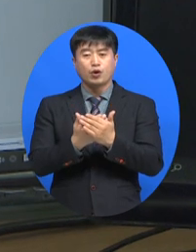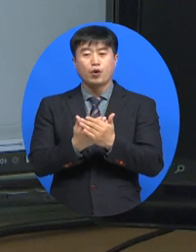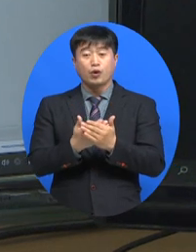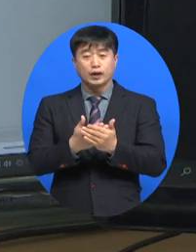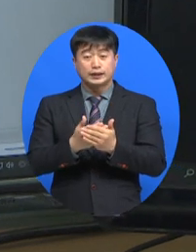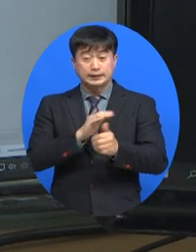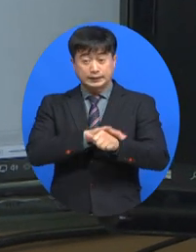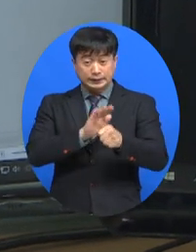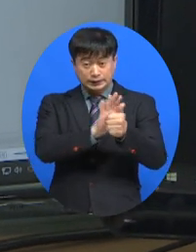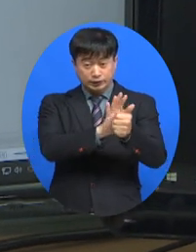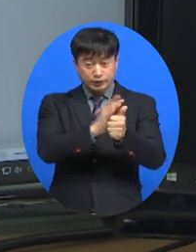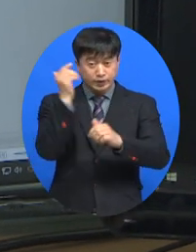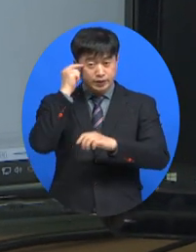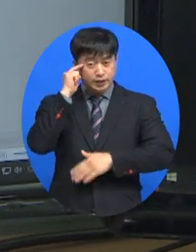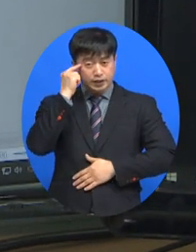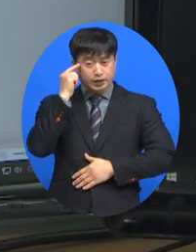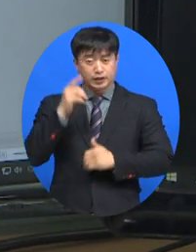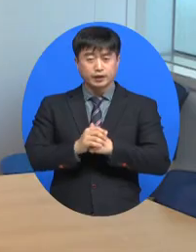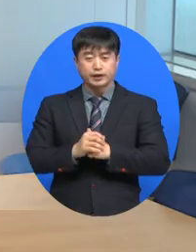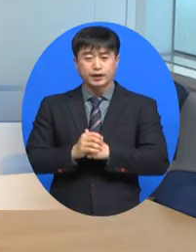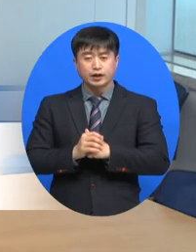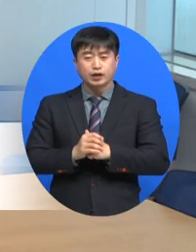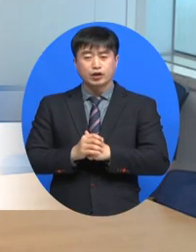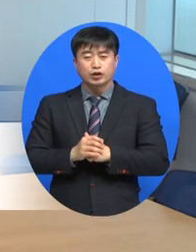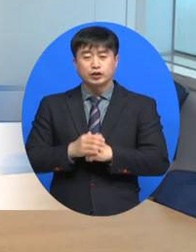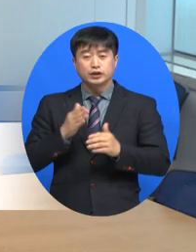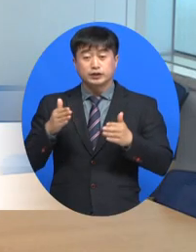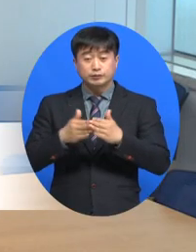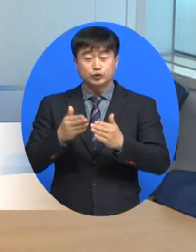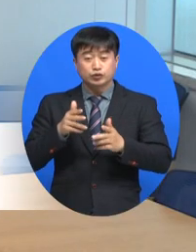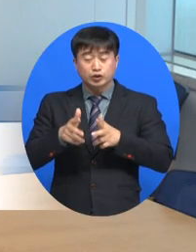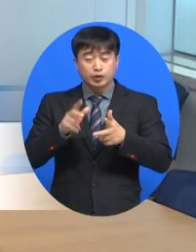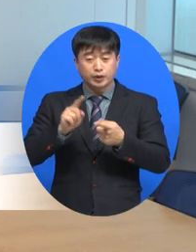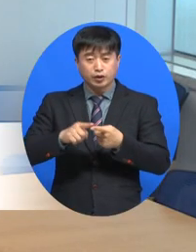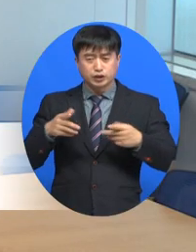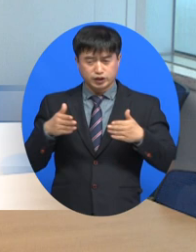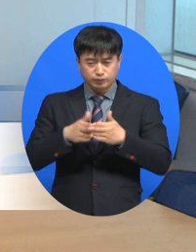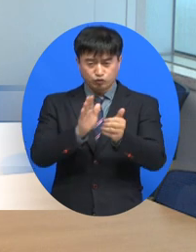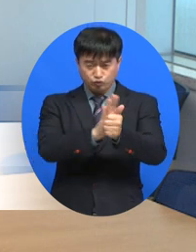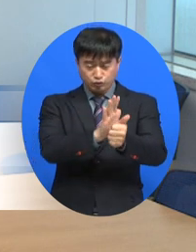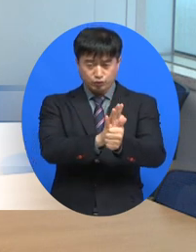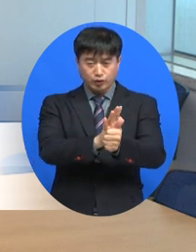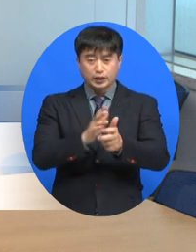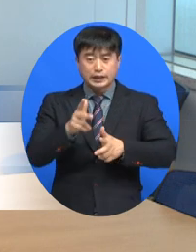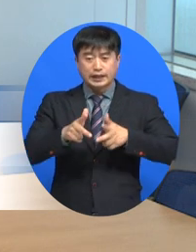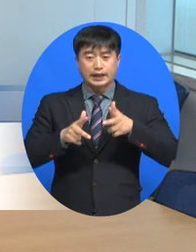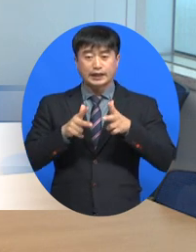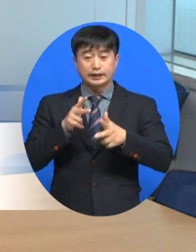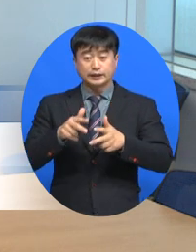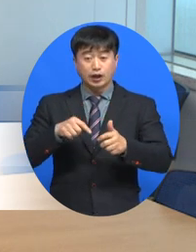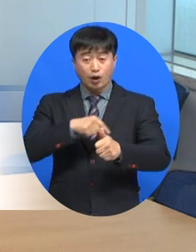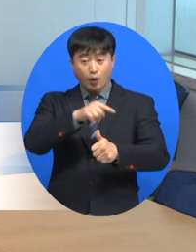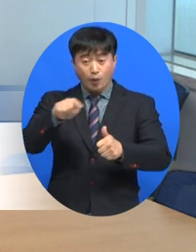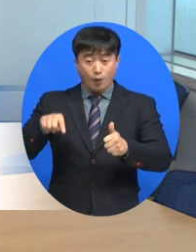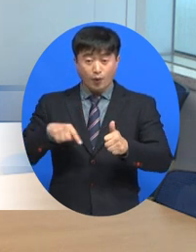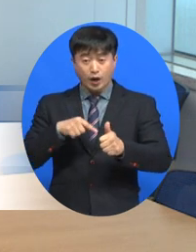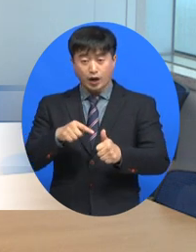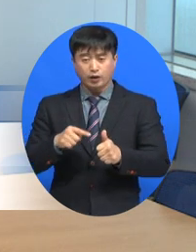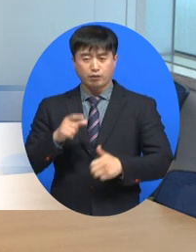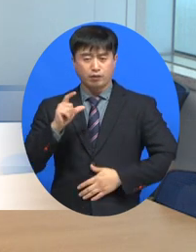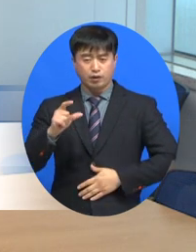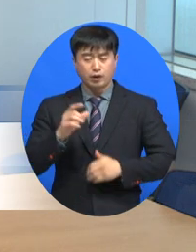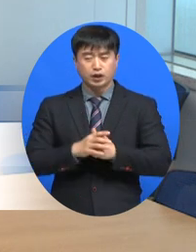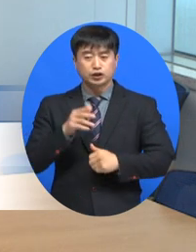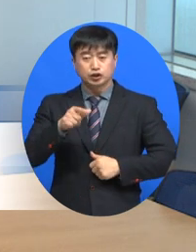조성을 원스톱으로 지원하겠다는 구상 주력산업에 대해서 집중적인 지원을 통해서 산업 생태계를